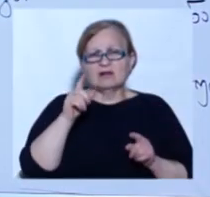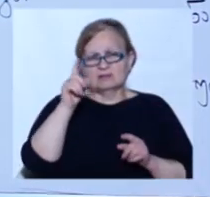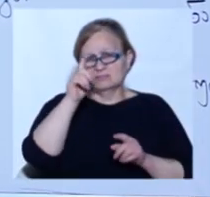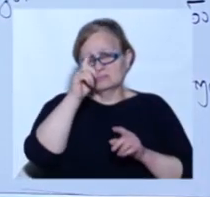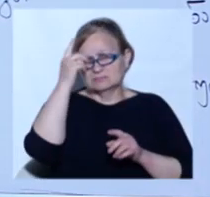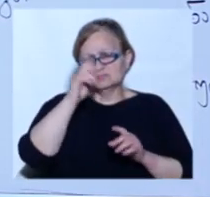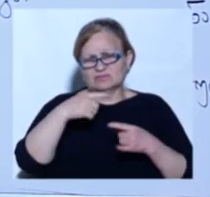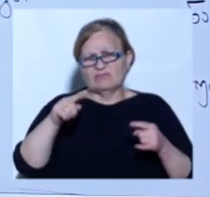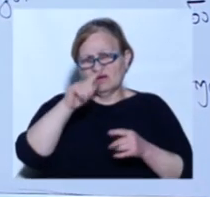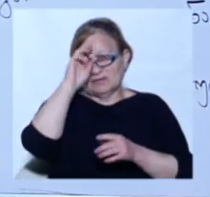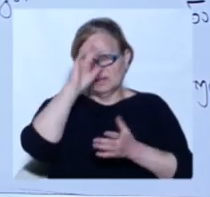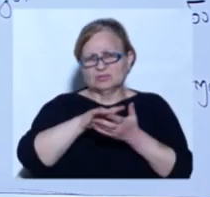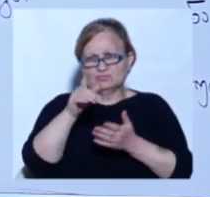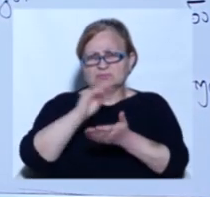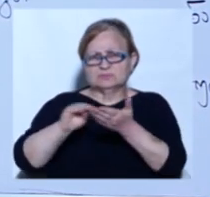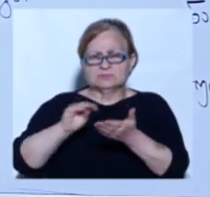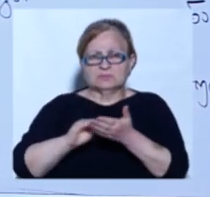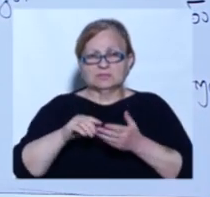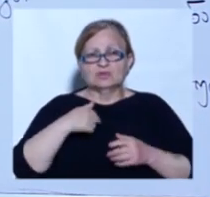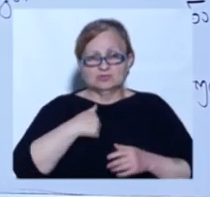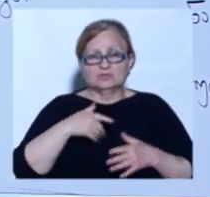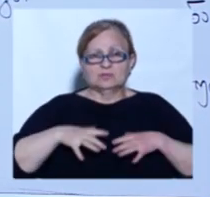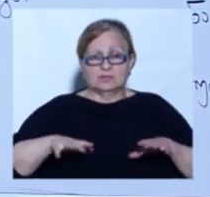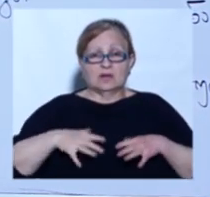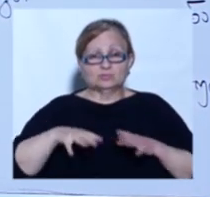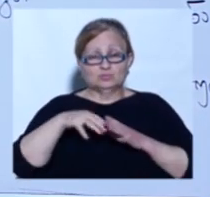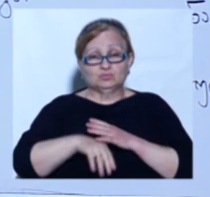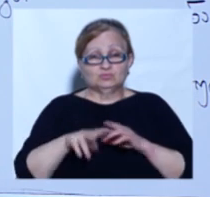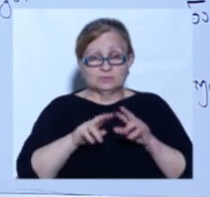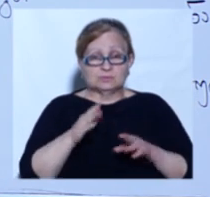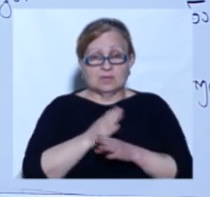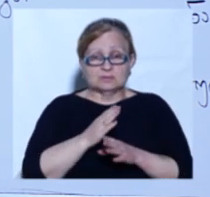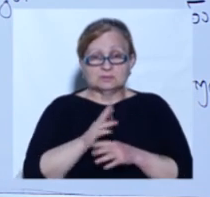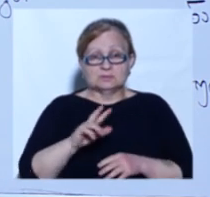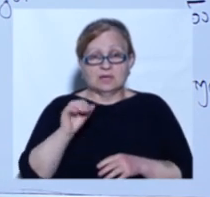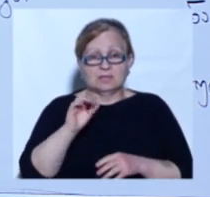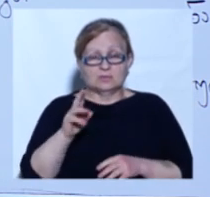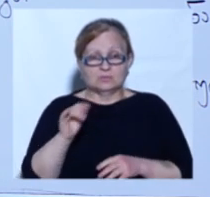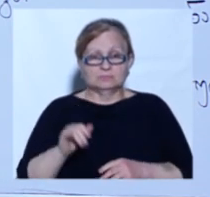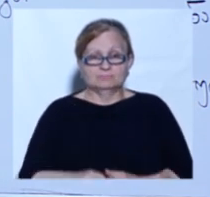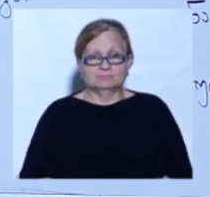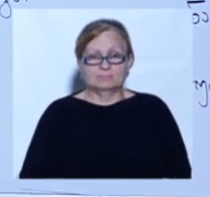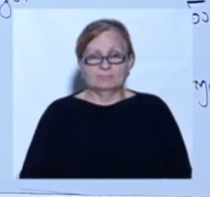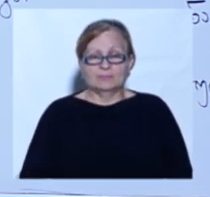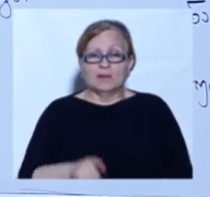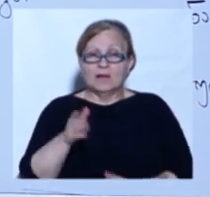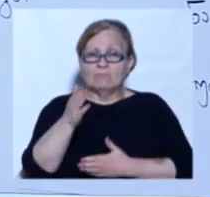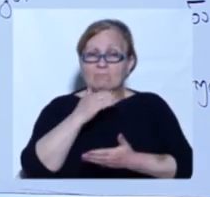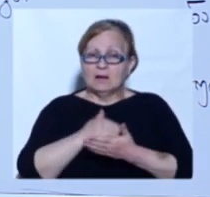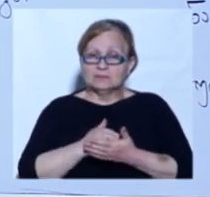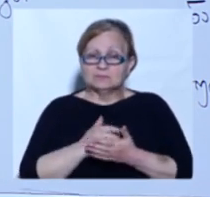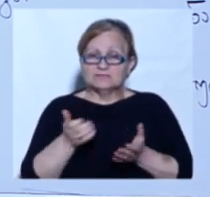შორის საქართველოშიც. ვიდრე ქართულად შექმნილ ჰაიკუზე ვისაუბრებთ, იქამდე